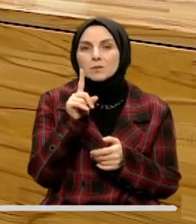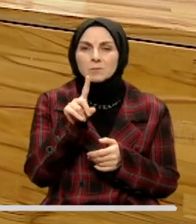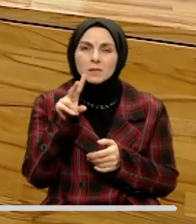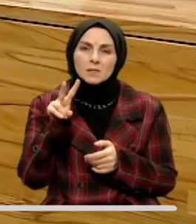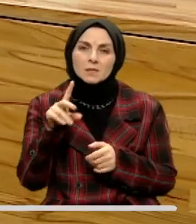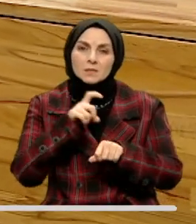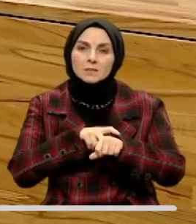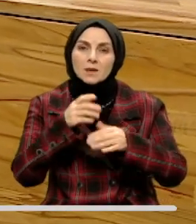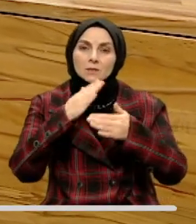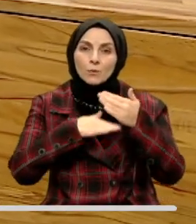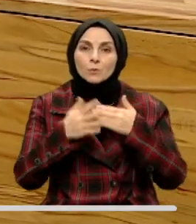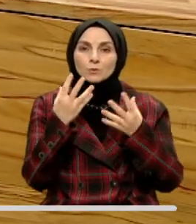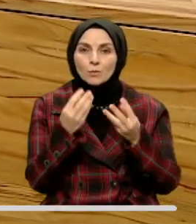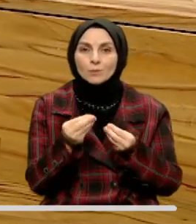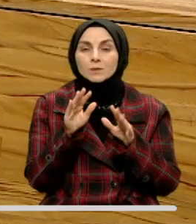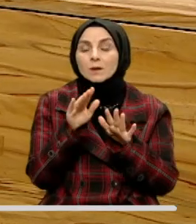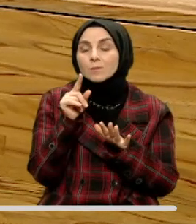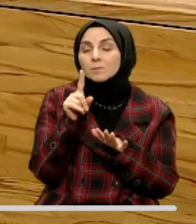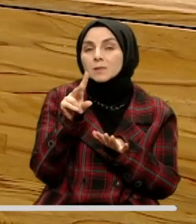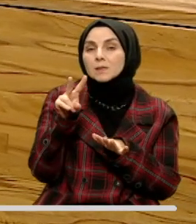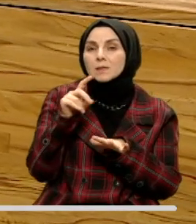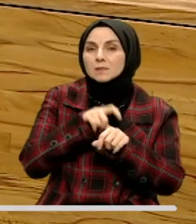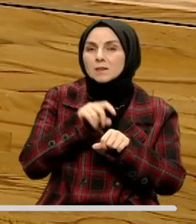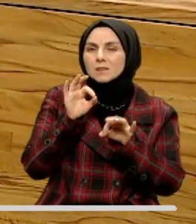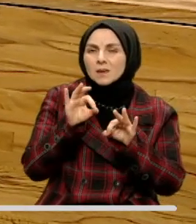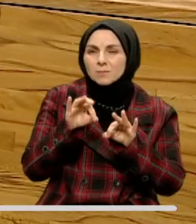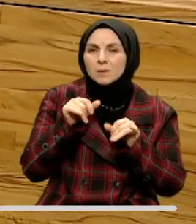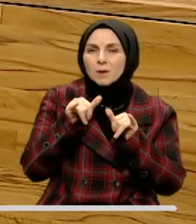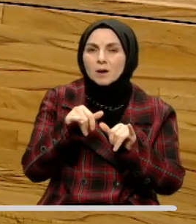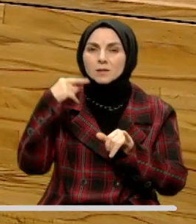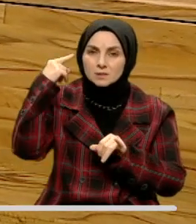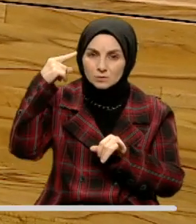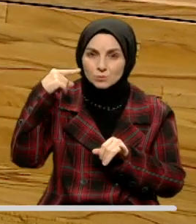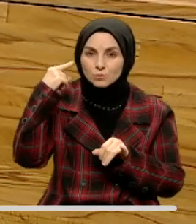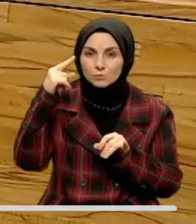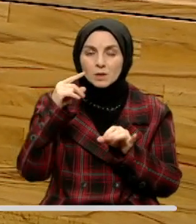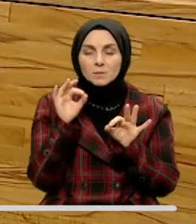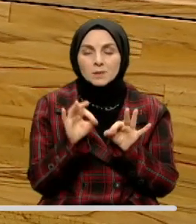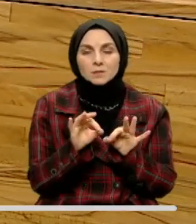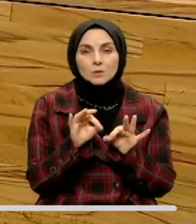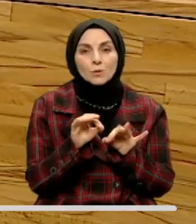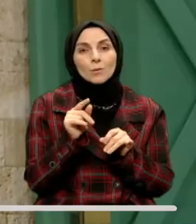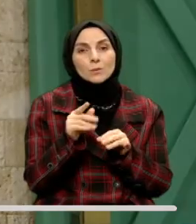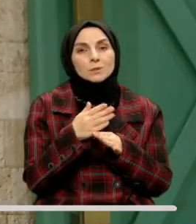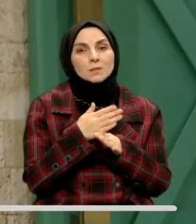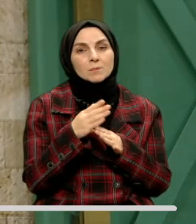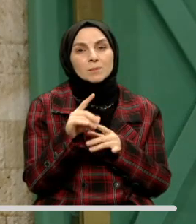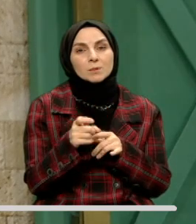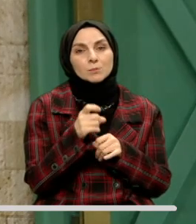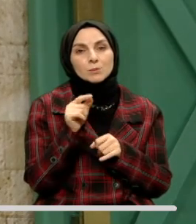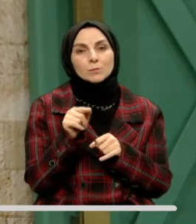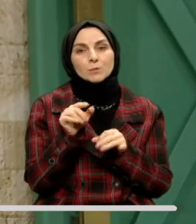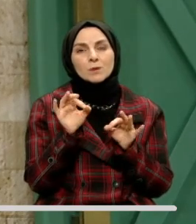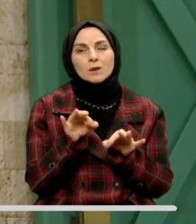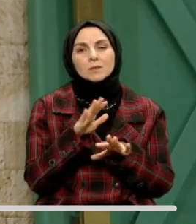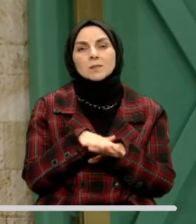bir şey. Ama kaç saat oradan çıkamadı? Kaç saat oradan çıkamadı ve tamam diyoruz yani, çünkü onu artık yapmayacağını biliyorsun.